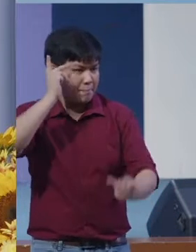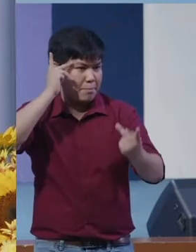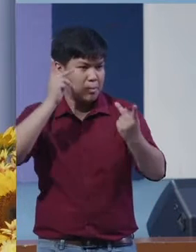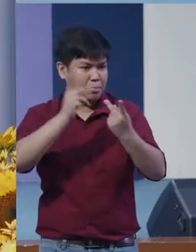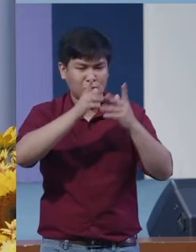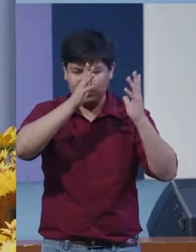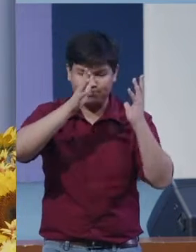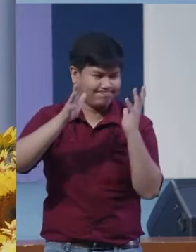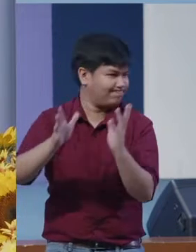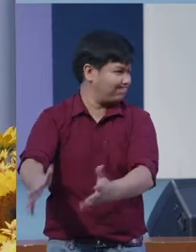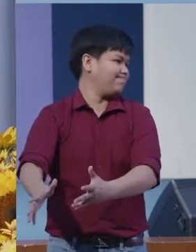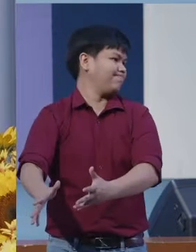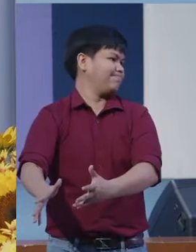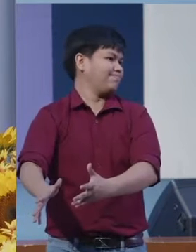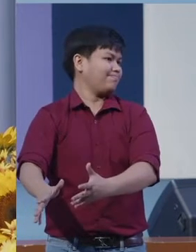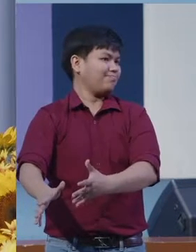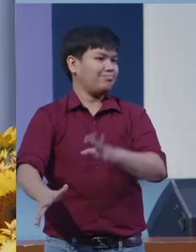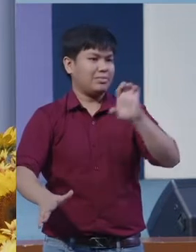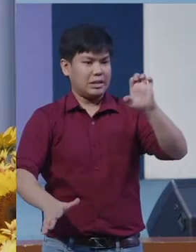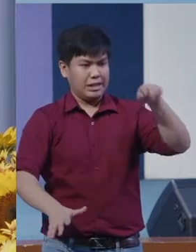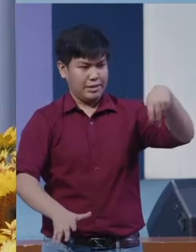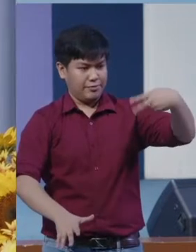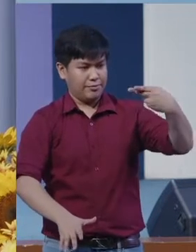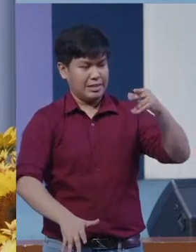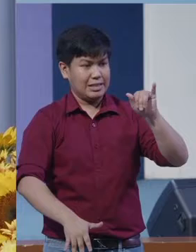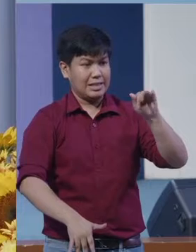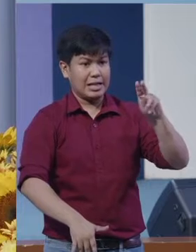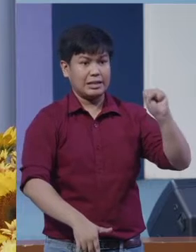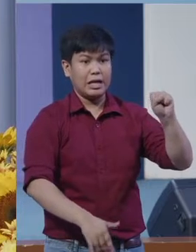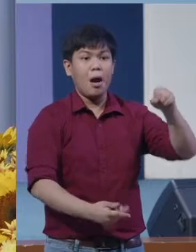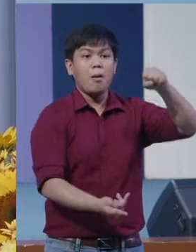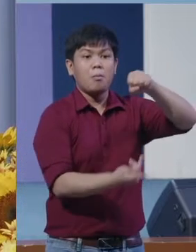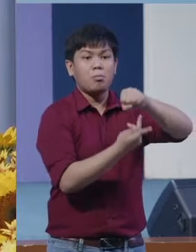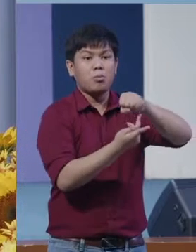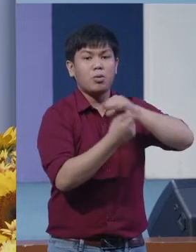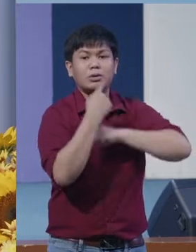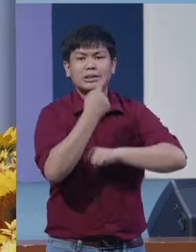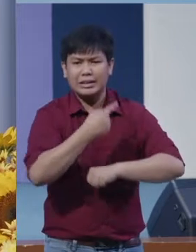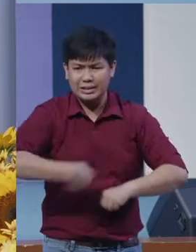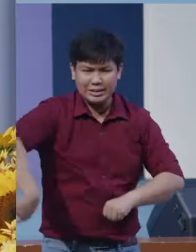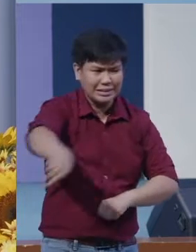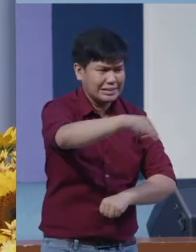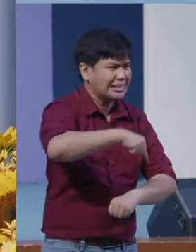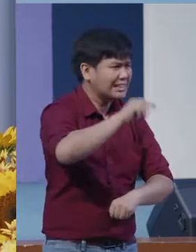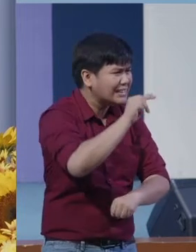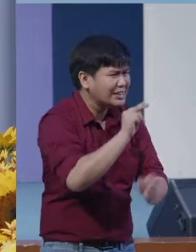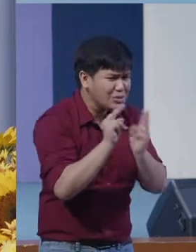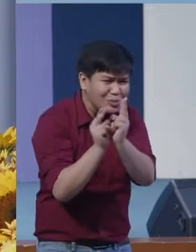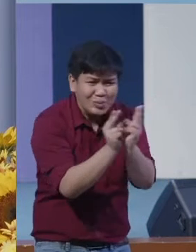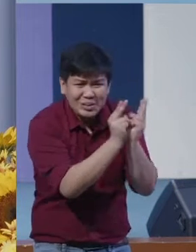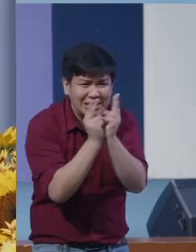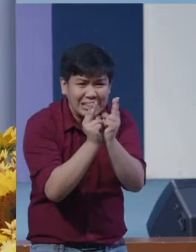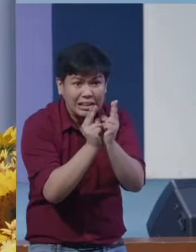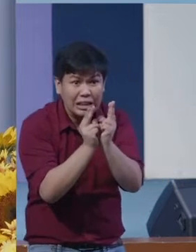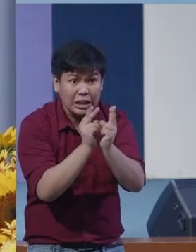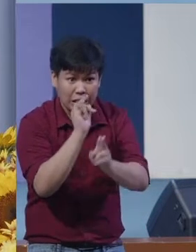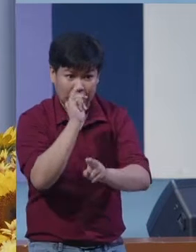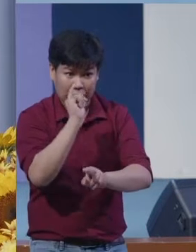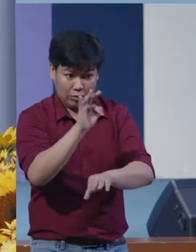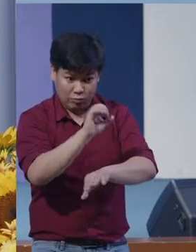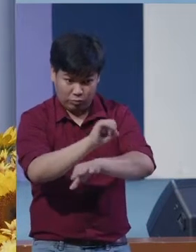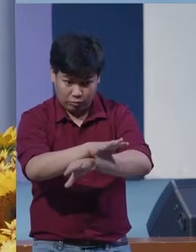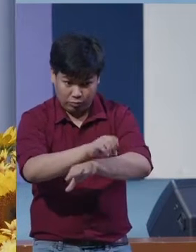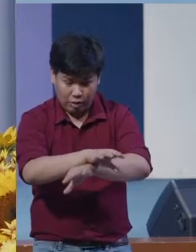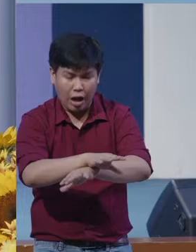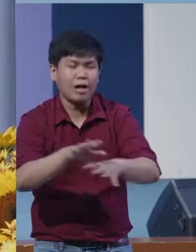Ang Ephesians 4 po tungkol sa unity in the church. Yan po ang nakakasira ng unity.